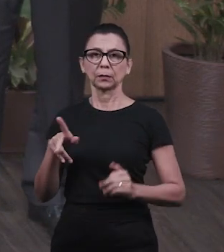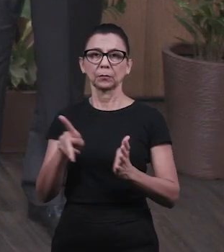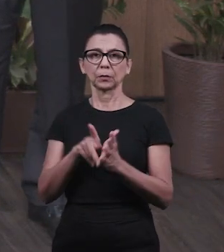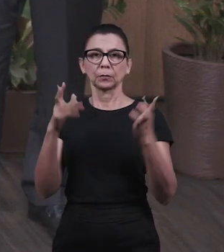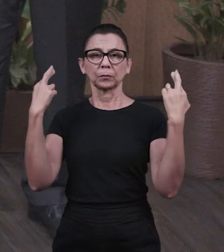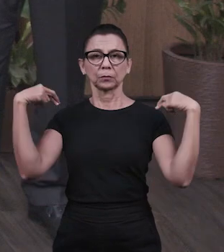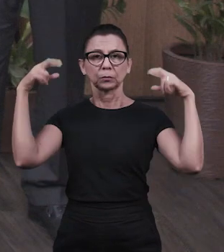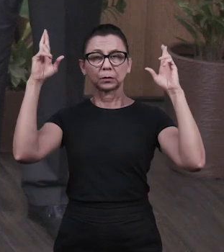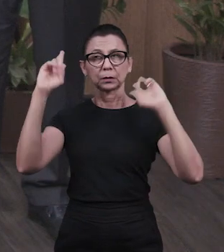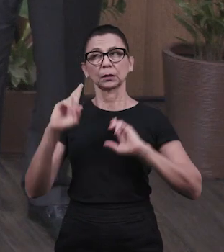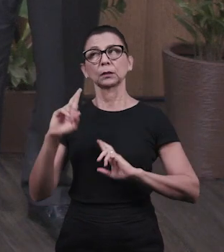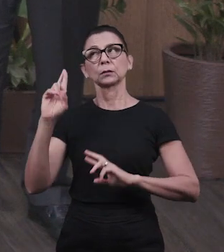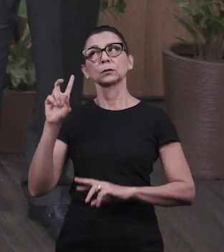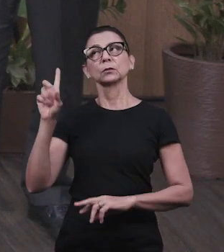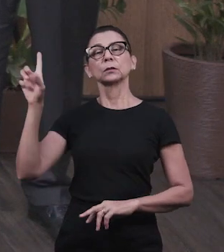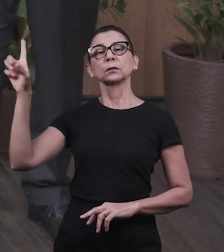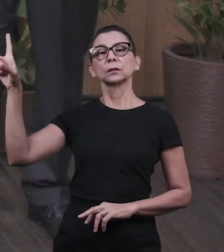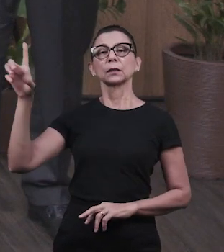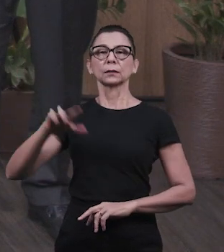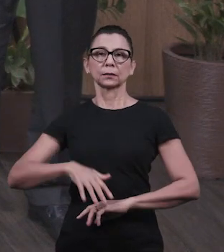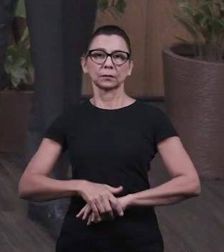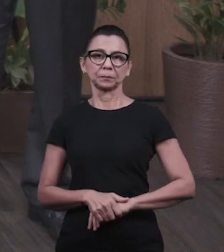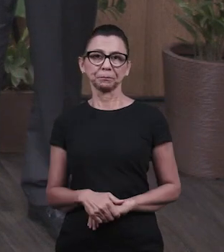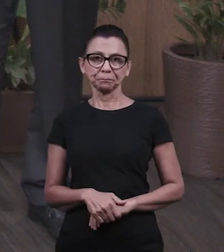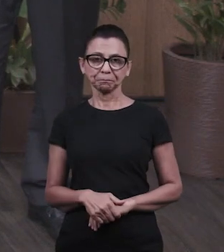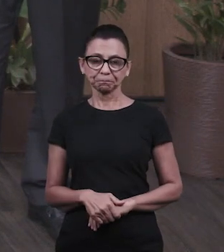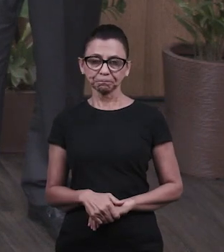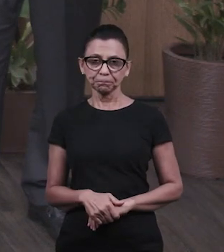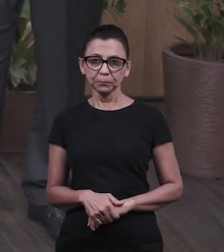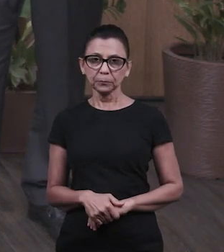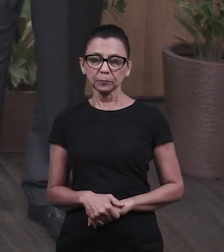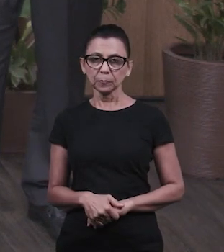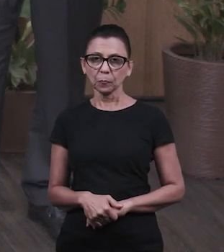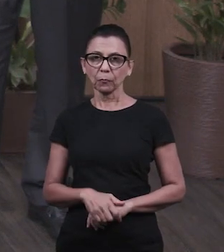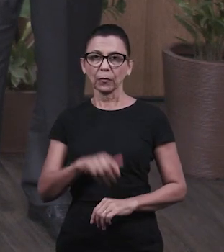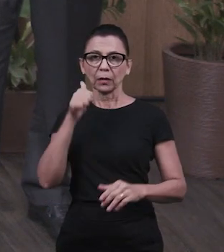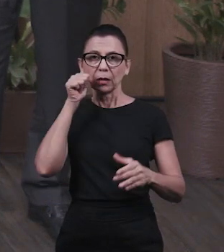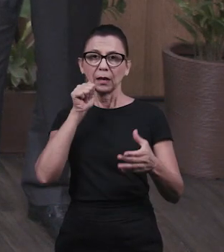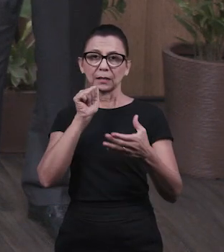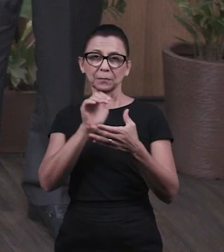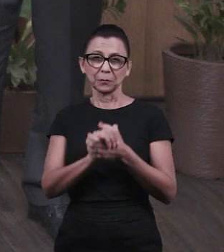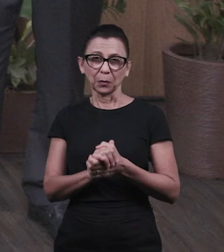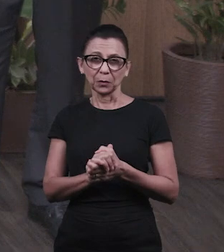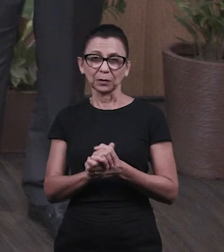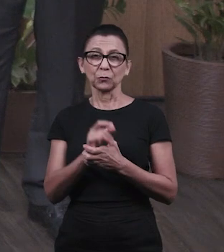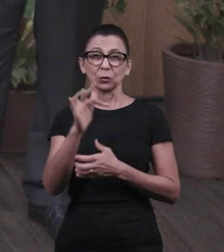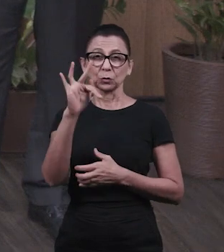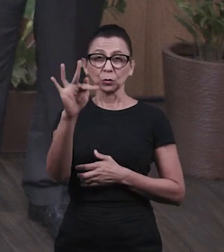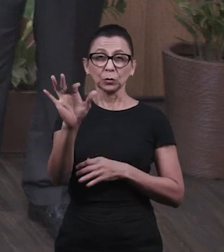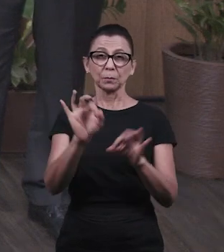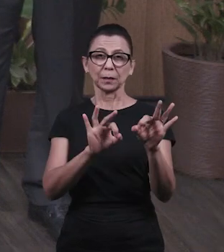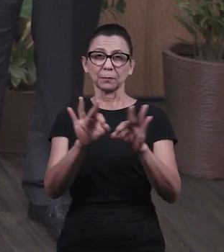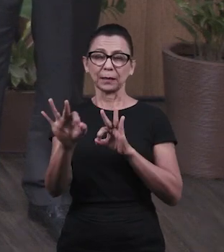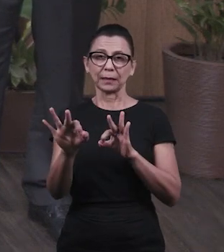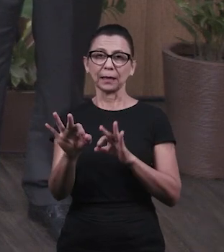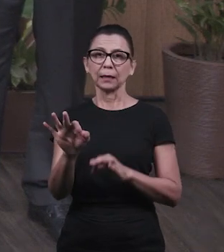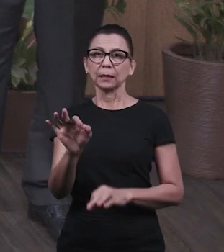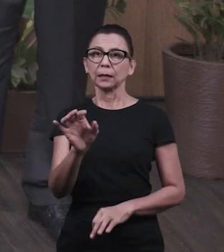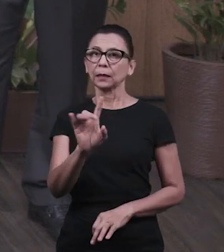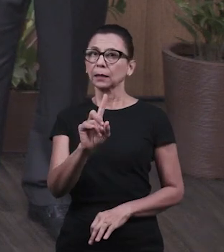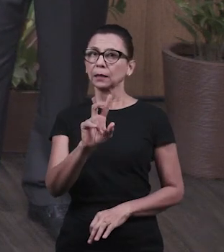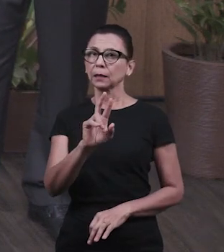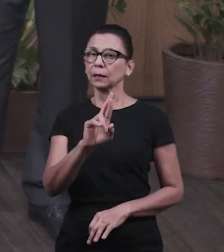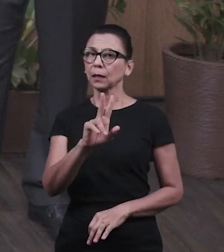Жена, она не приготовит себя, она уже приготовила себя, как написано в